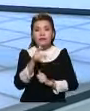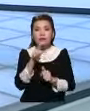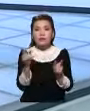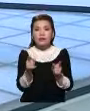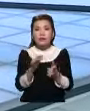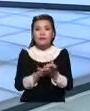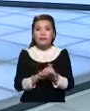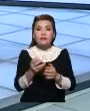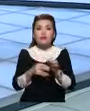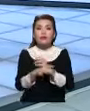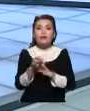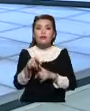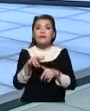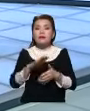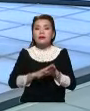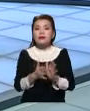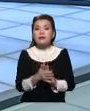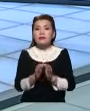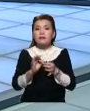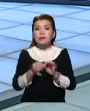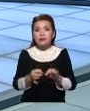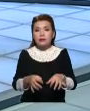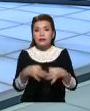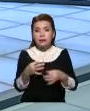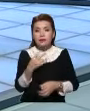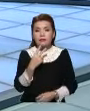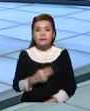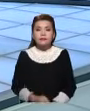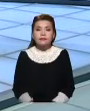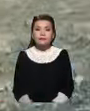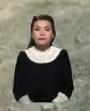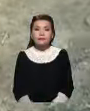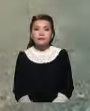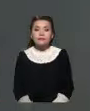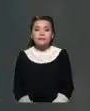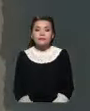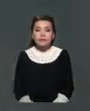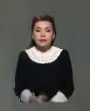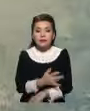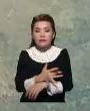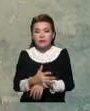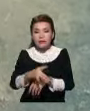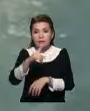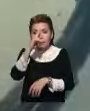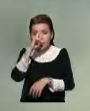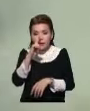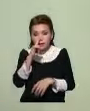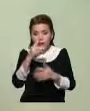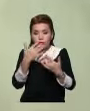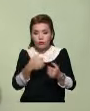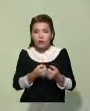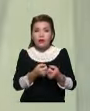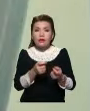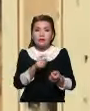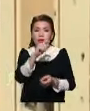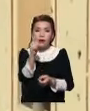перемирие. Что происходит на Ближнем Востоке, расскажет Анара Сюмбаева. Спустя месяц с лишним противоборствующие стороны